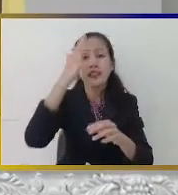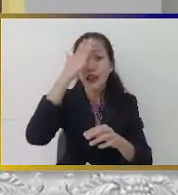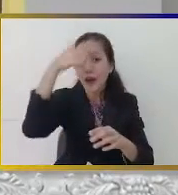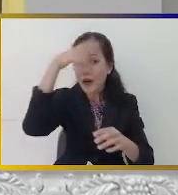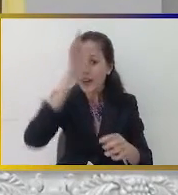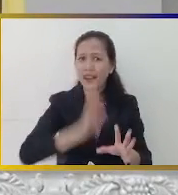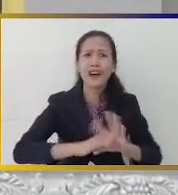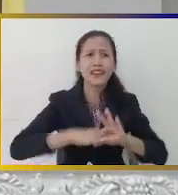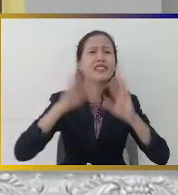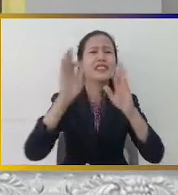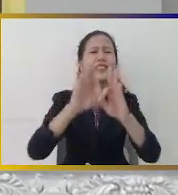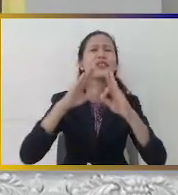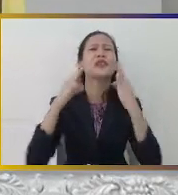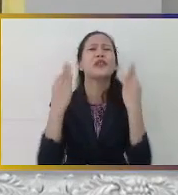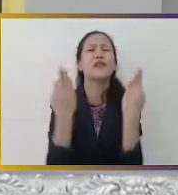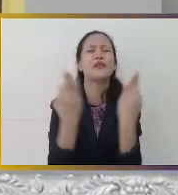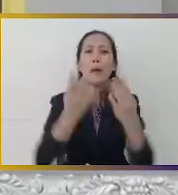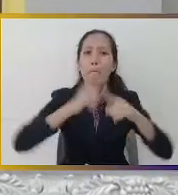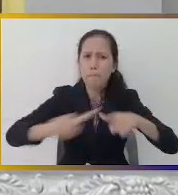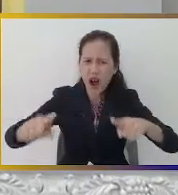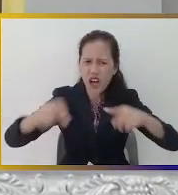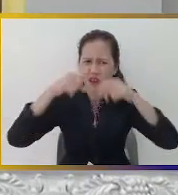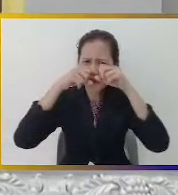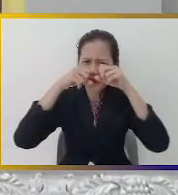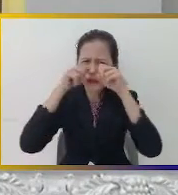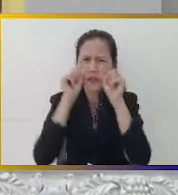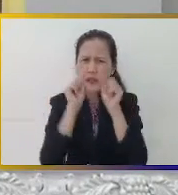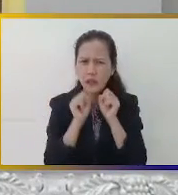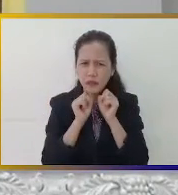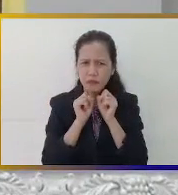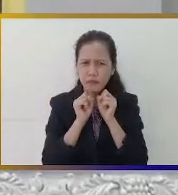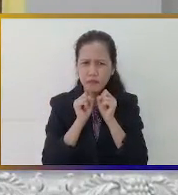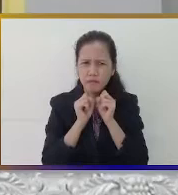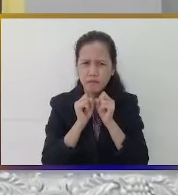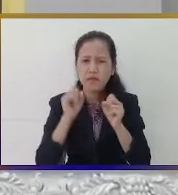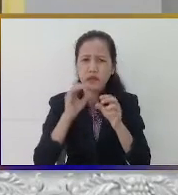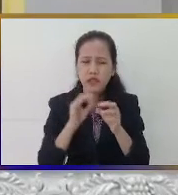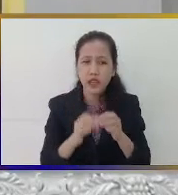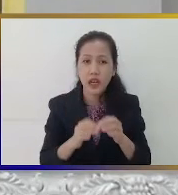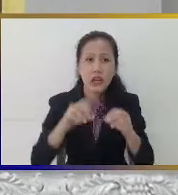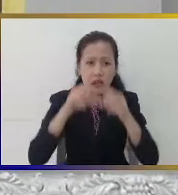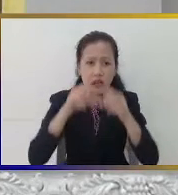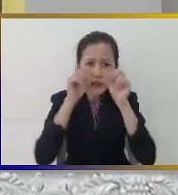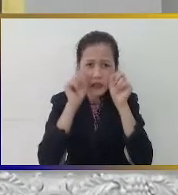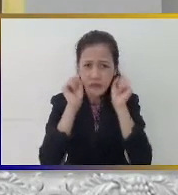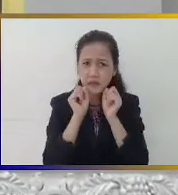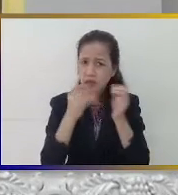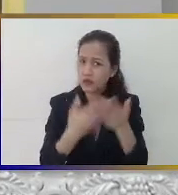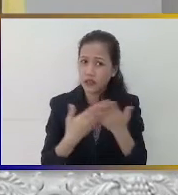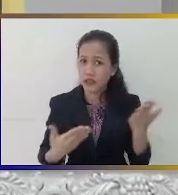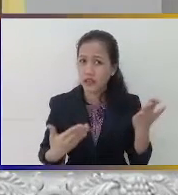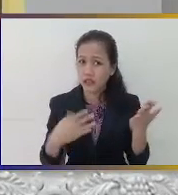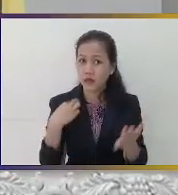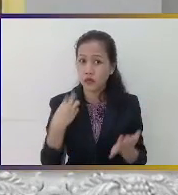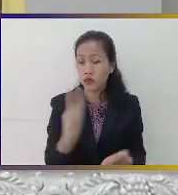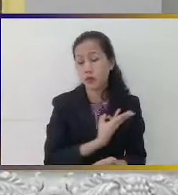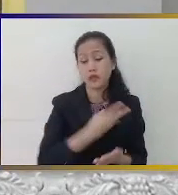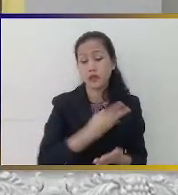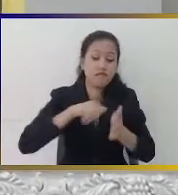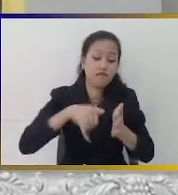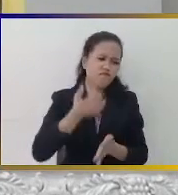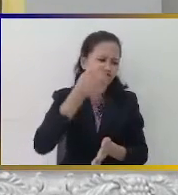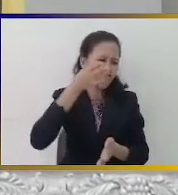sa ating pong family. But inside, kapatid, yung isang banda, kapatid, ang nakakalungkot po niyan, we just disregard